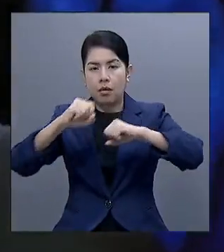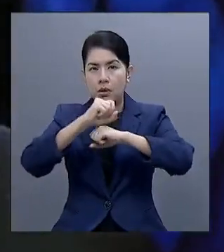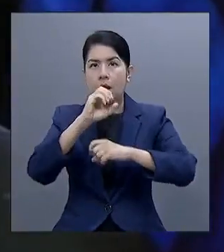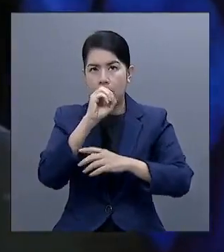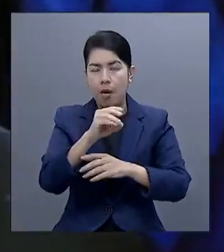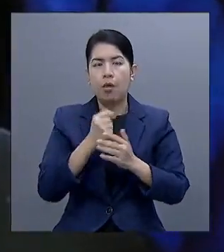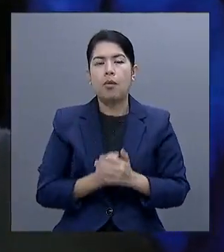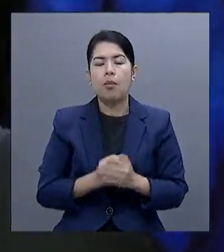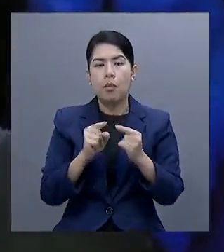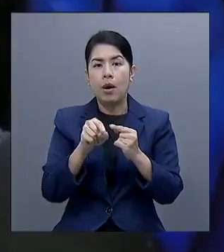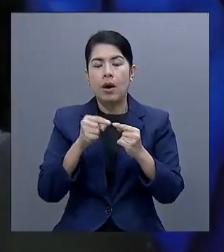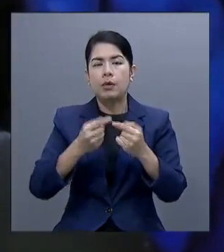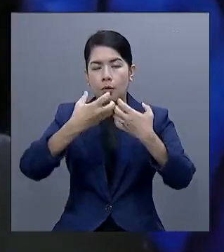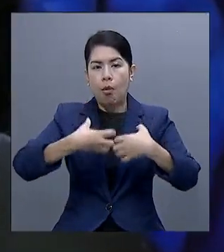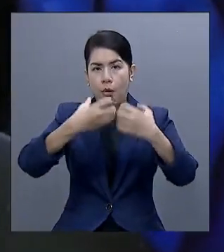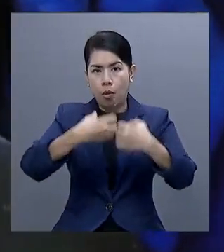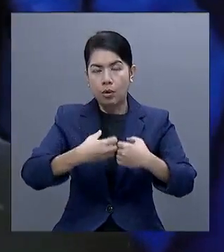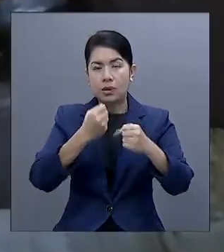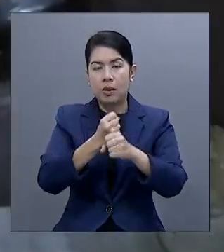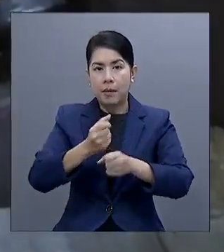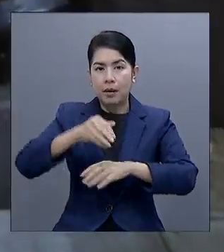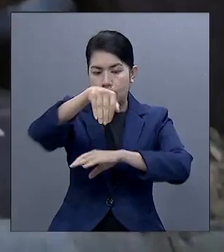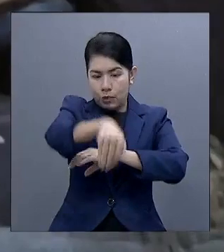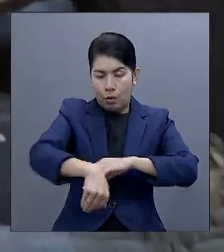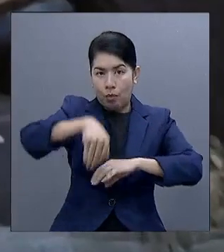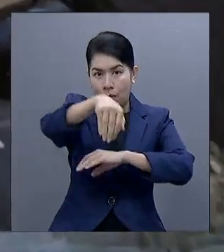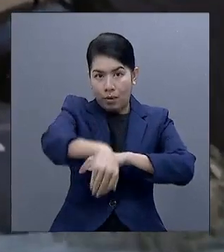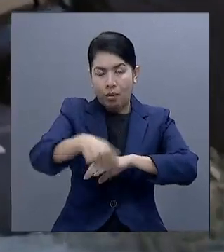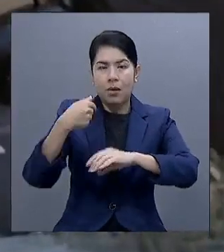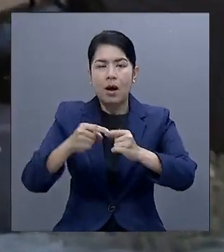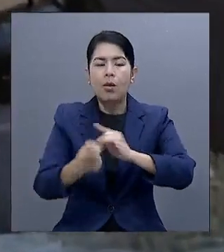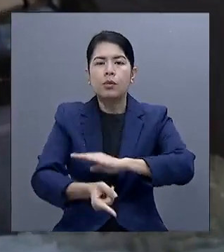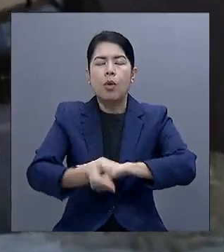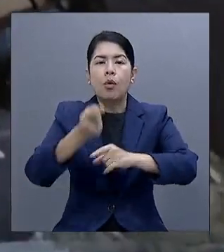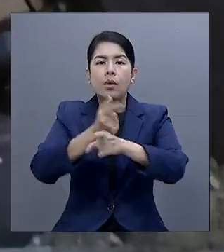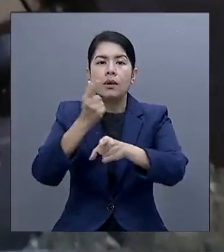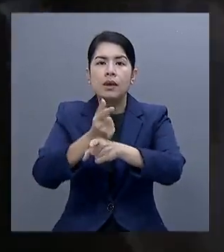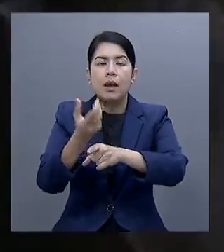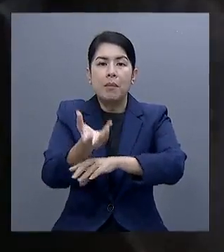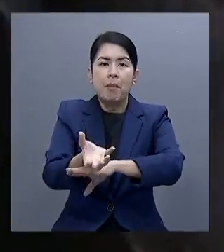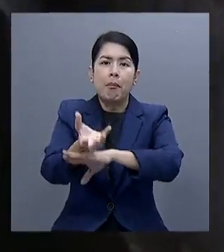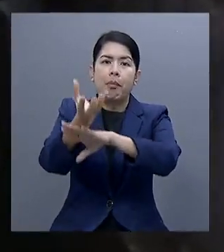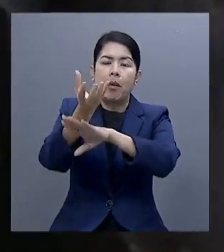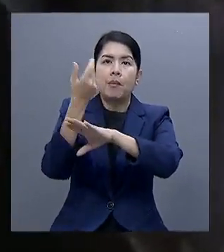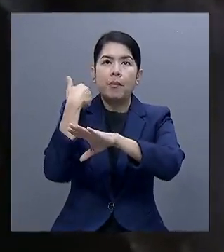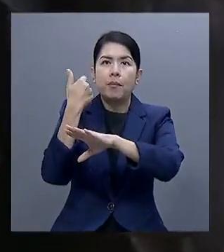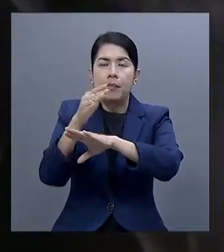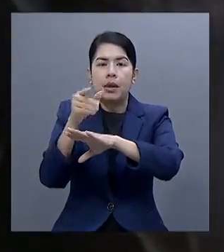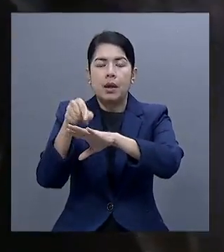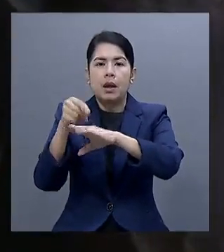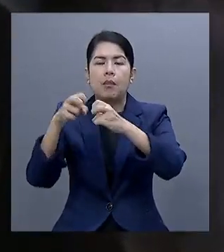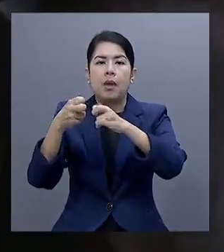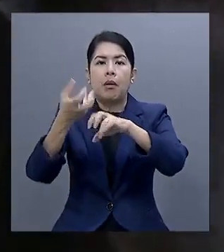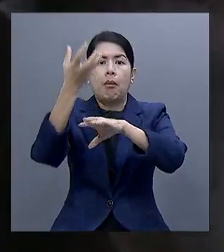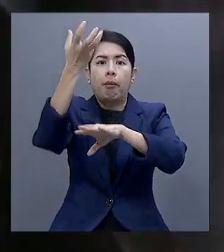ถแบ็คโฮทำงานอยู่ยกเหล็ก PM ขึ้นมาแต่ปรากฏว่าเหล็กเกิดหลุดตะขอตะแคงเอียงออกนอกข้างแล้ว